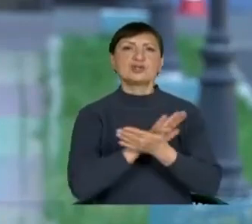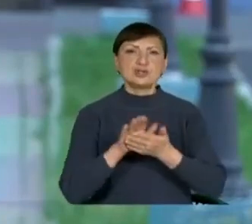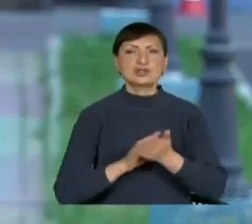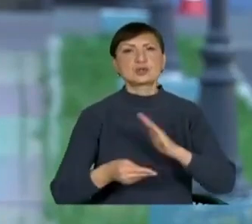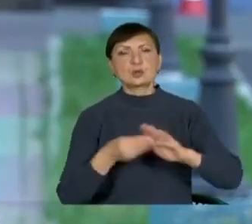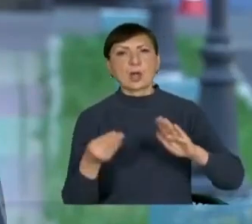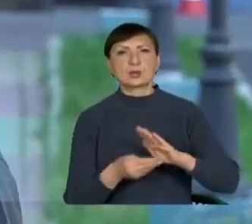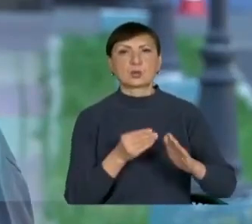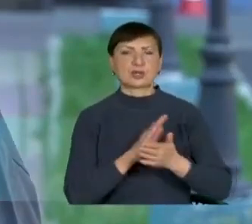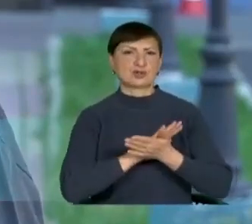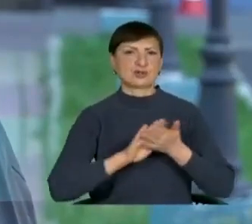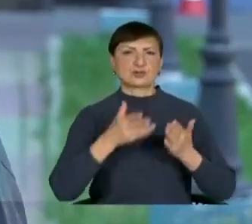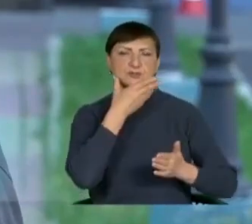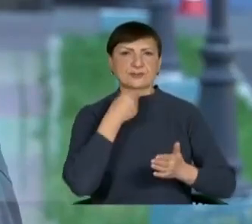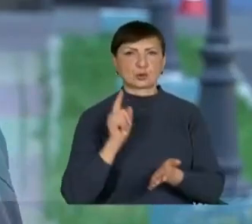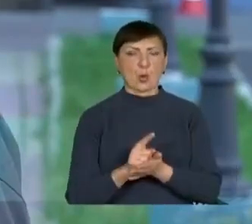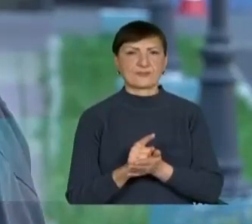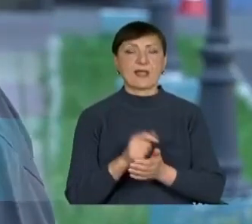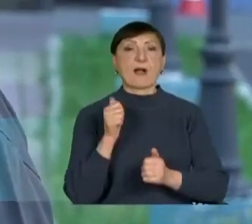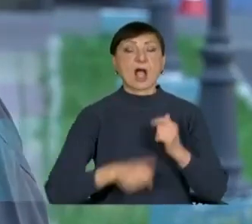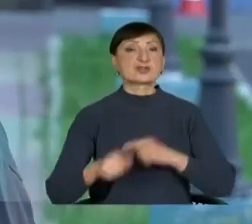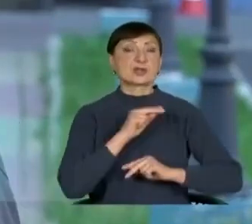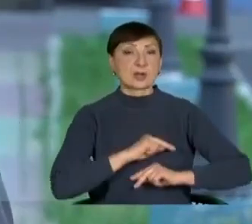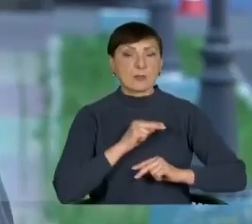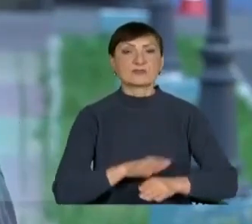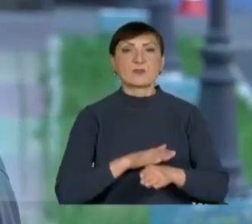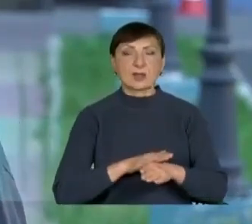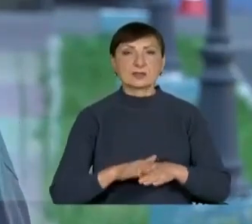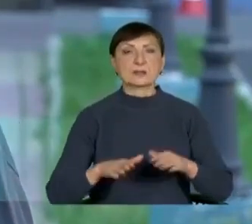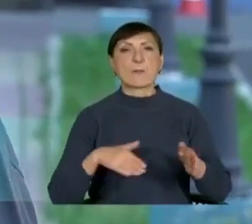штукатурке, отделке фасада нашего отеля. Каждая наша работа выполняется поэтапно.